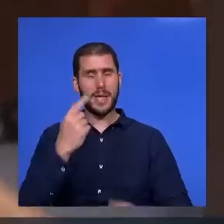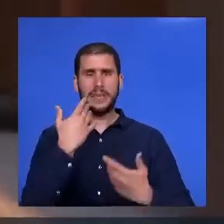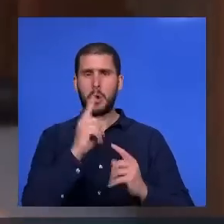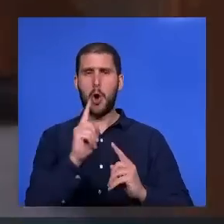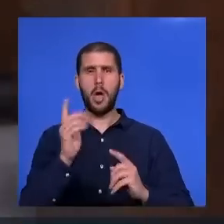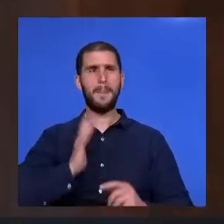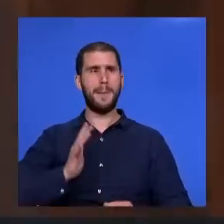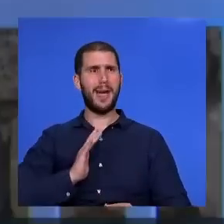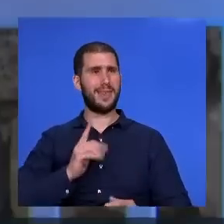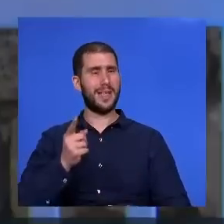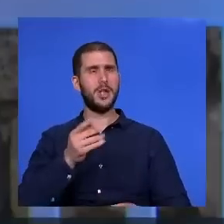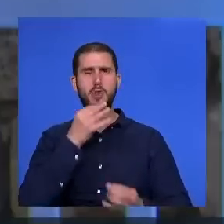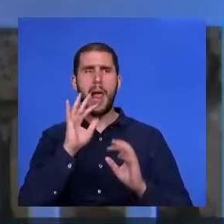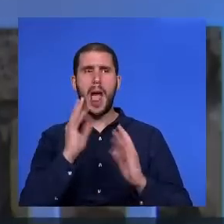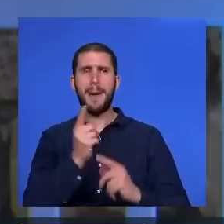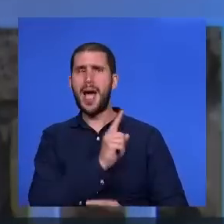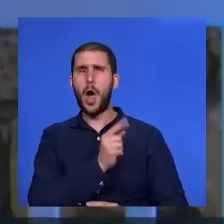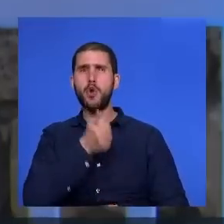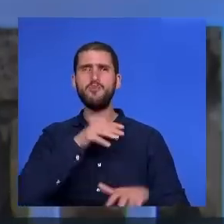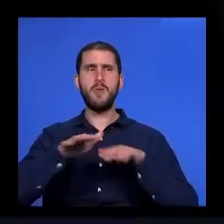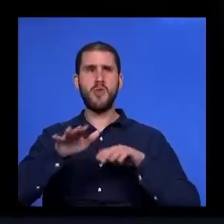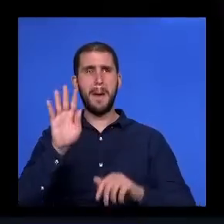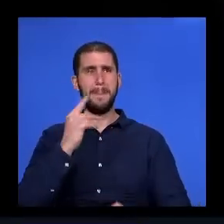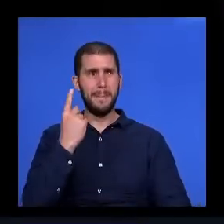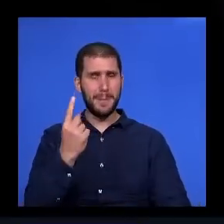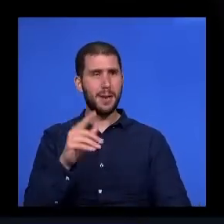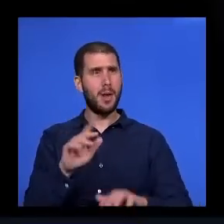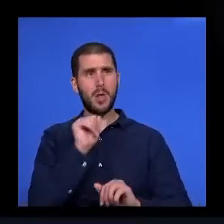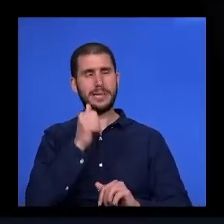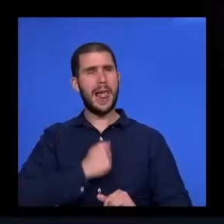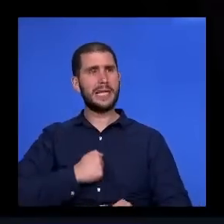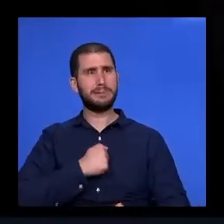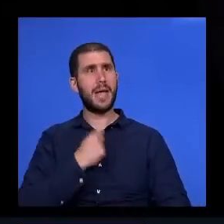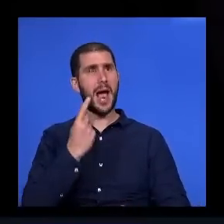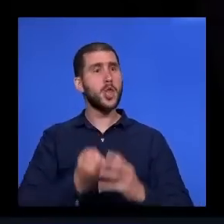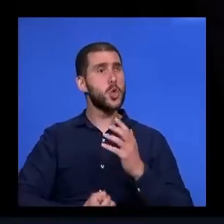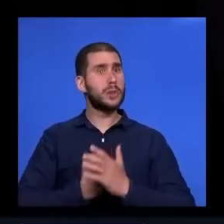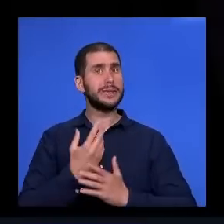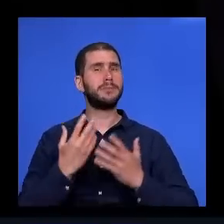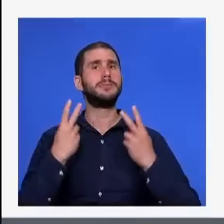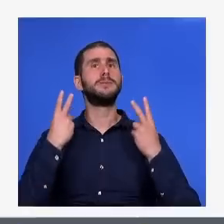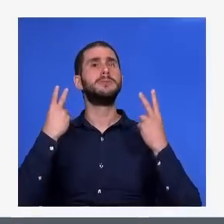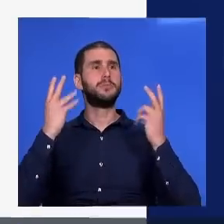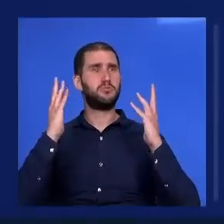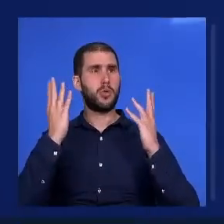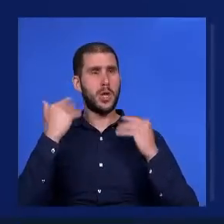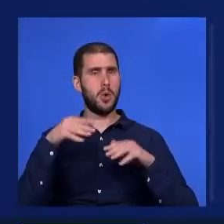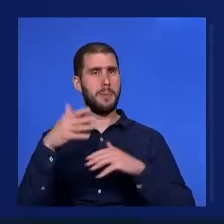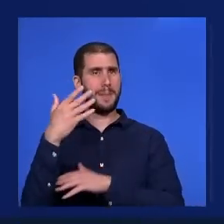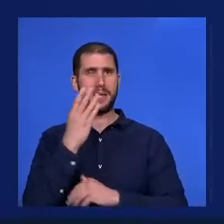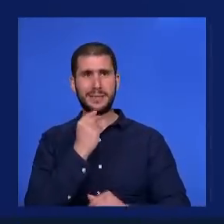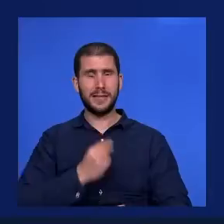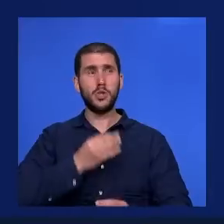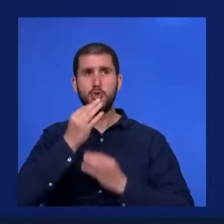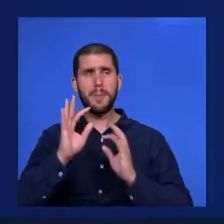ממלכתי במיוחד לשאלה מדוע ראש הממשלה נתניהו נמנע מלהספיד את אחד היוצרים הבולטים והחשובים שהיו במדינה. ששואלים